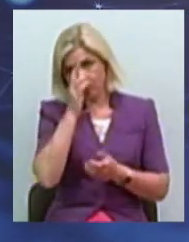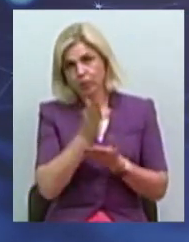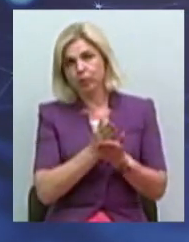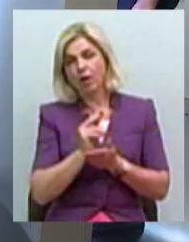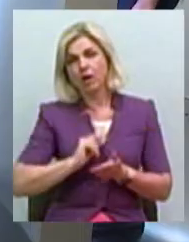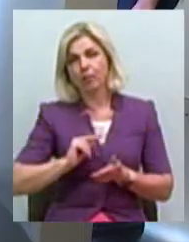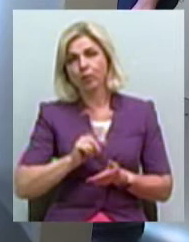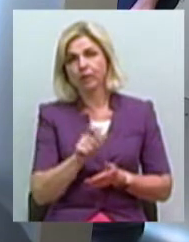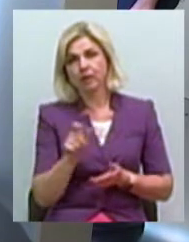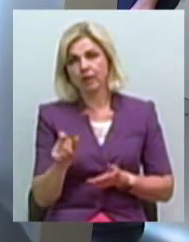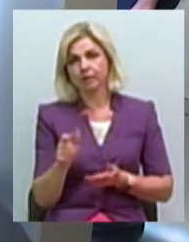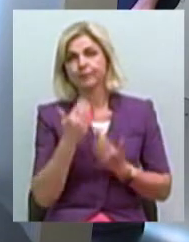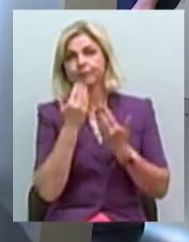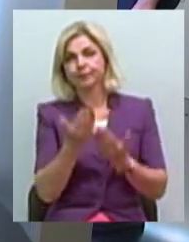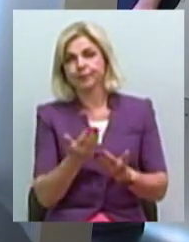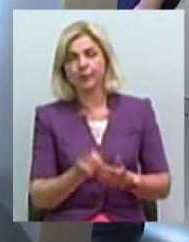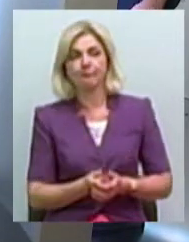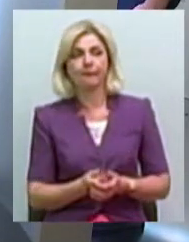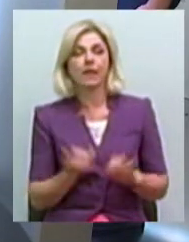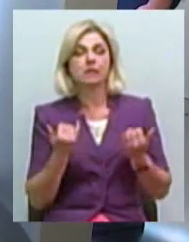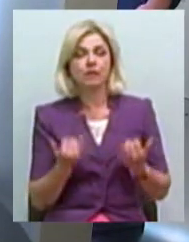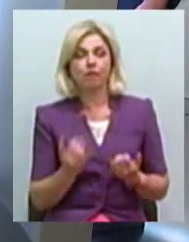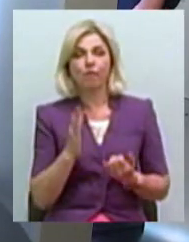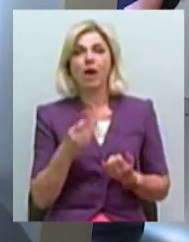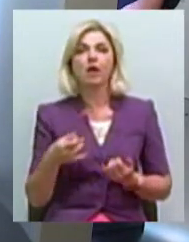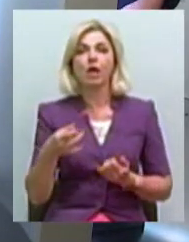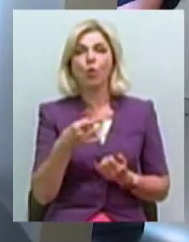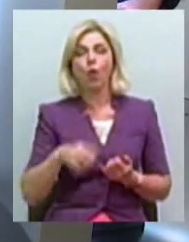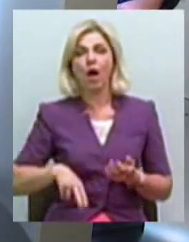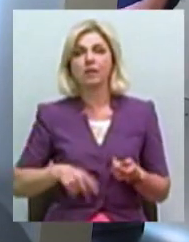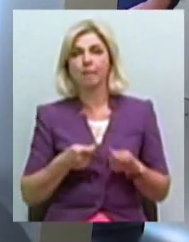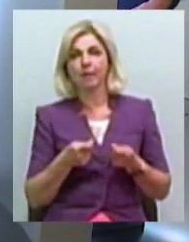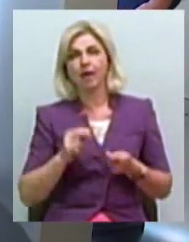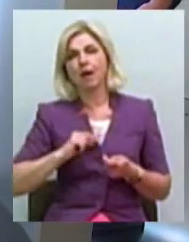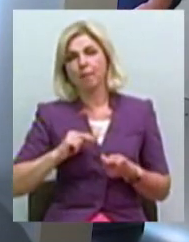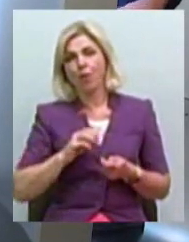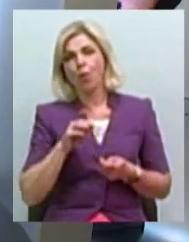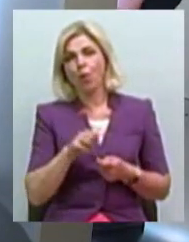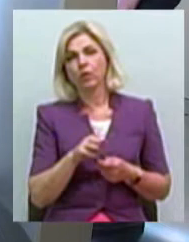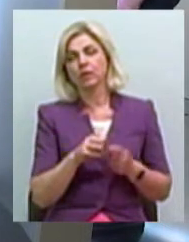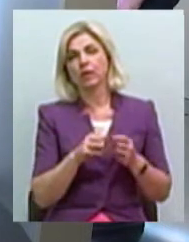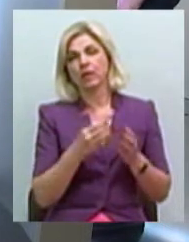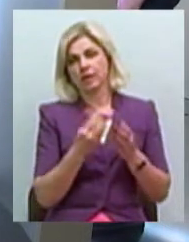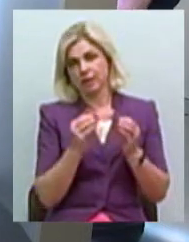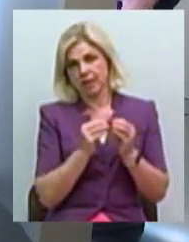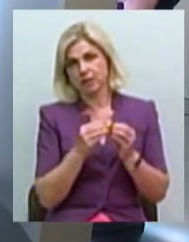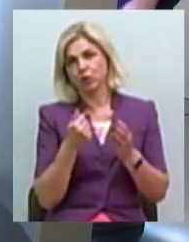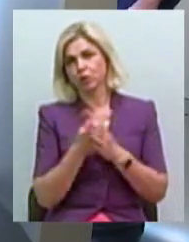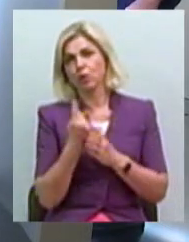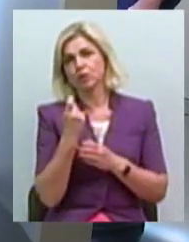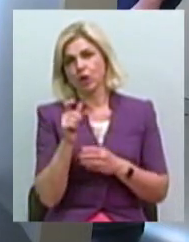На сьогоднішній день в районній державній адміністрації працює від 80 близько до 100